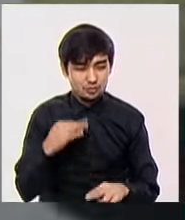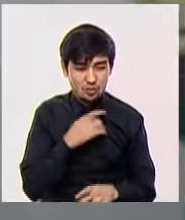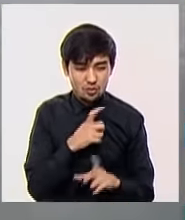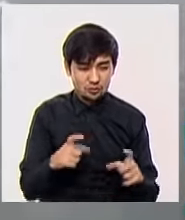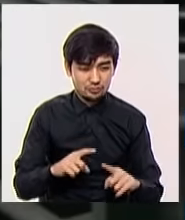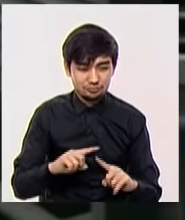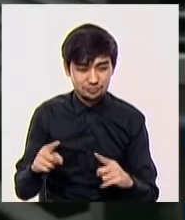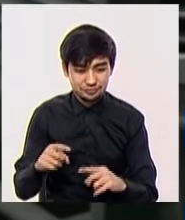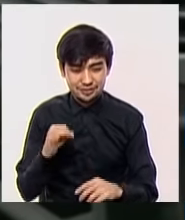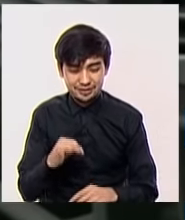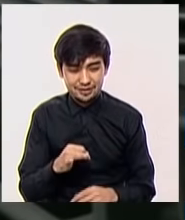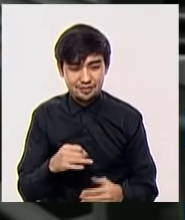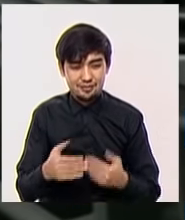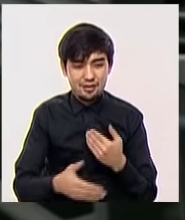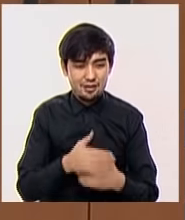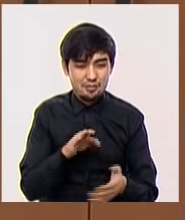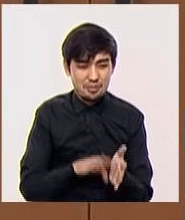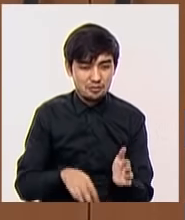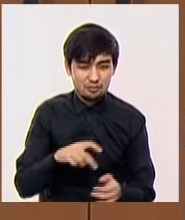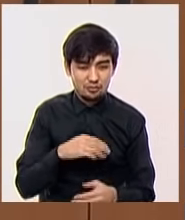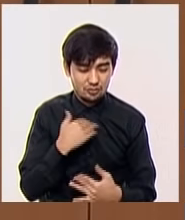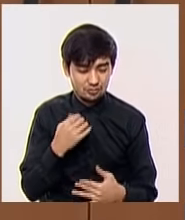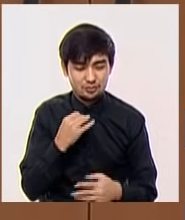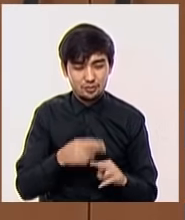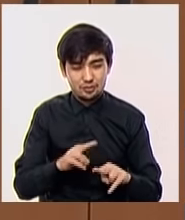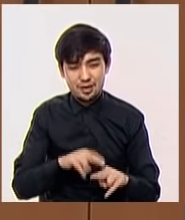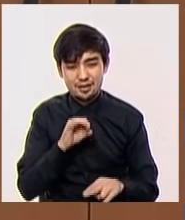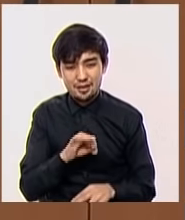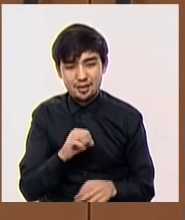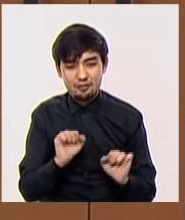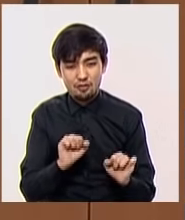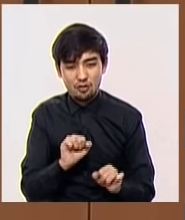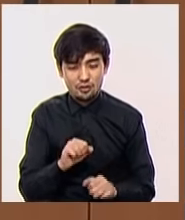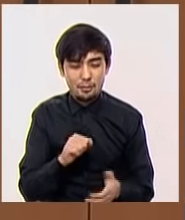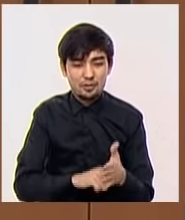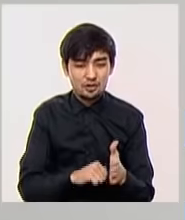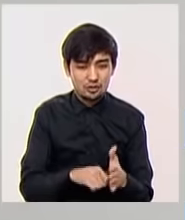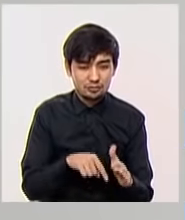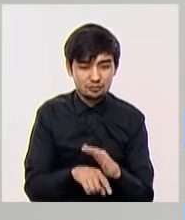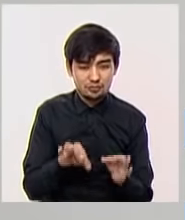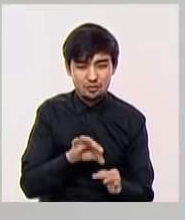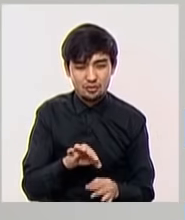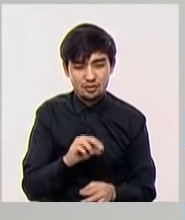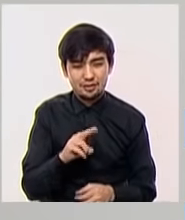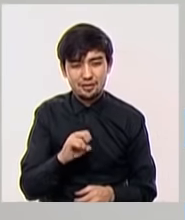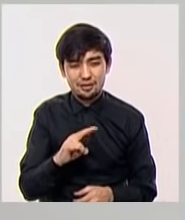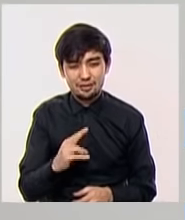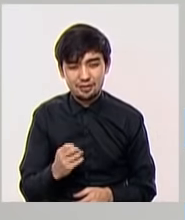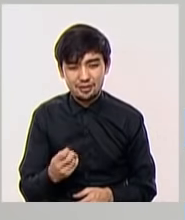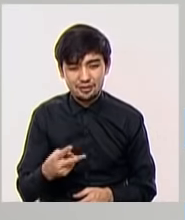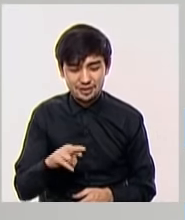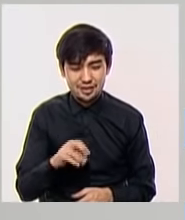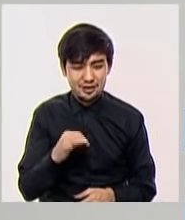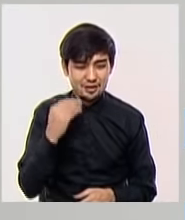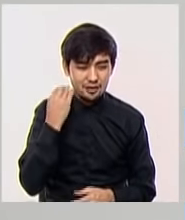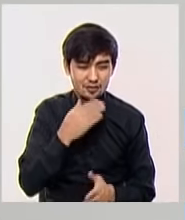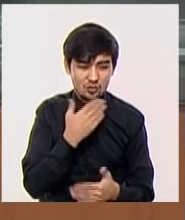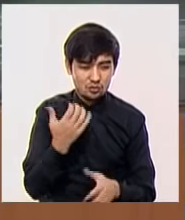и заверив безнаказанность адвокат джохару тебе как считает причина кроется в такой тенденции как некачественные